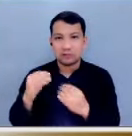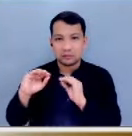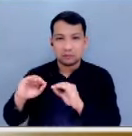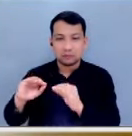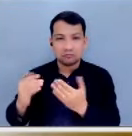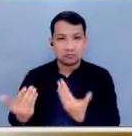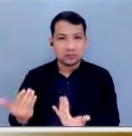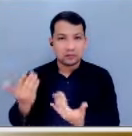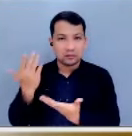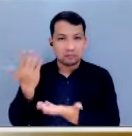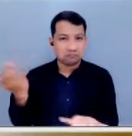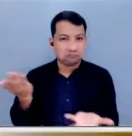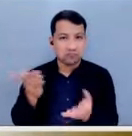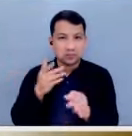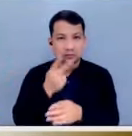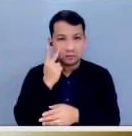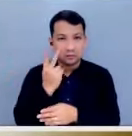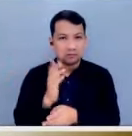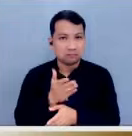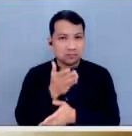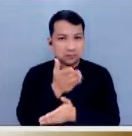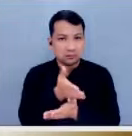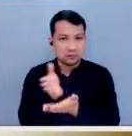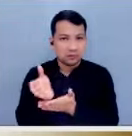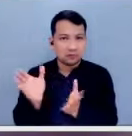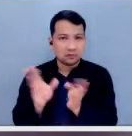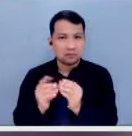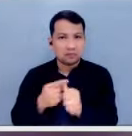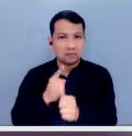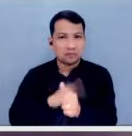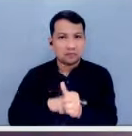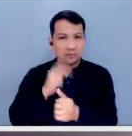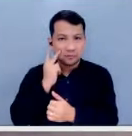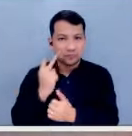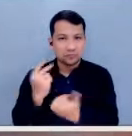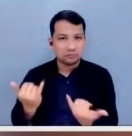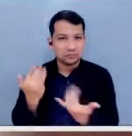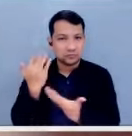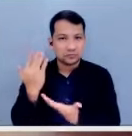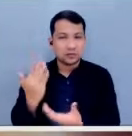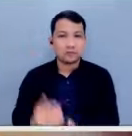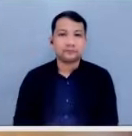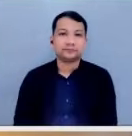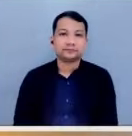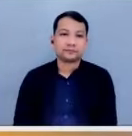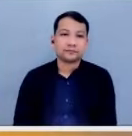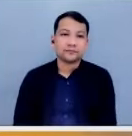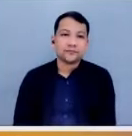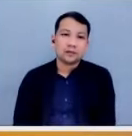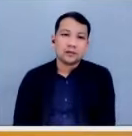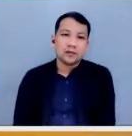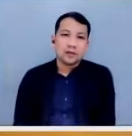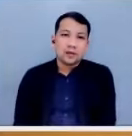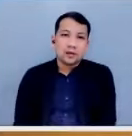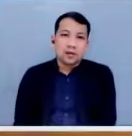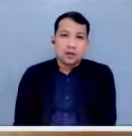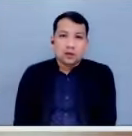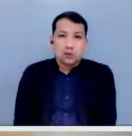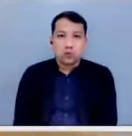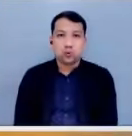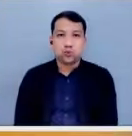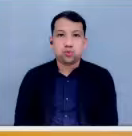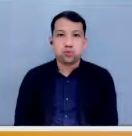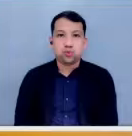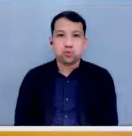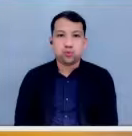ka matatagpuan? Kasi parang first time ko nga makita. Yes po. Also, we have a physical store in Quezon City, in